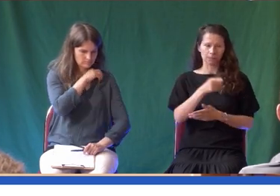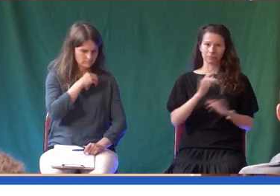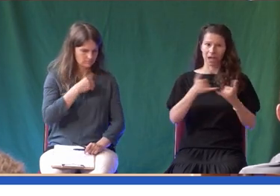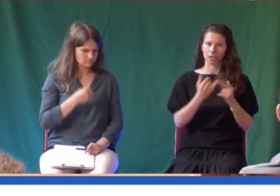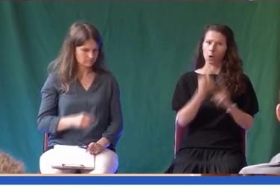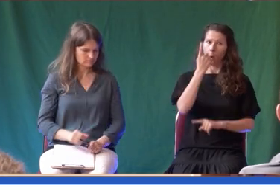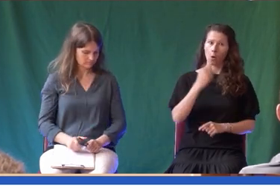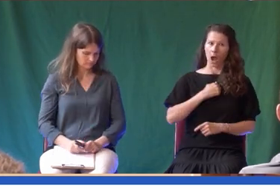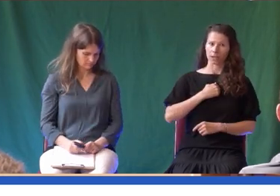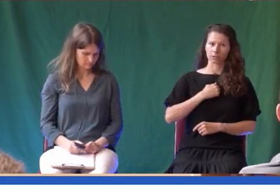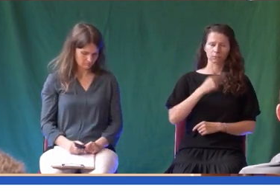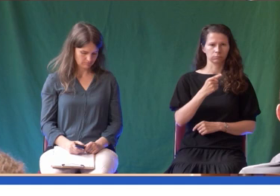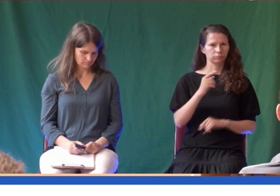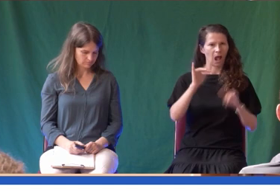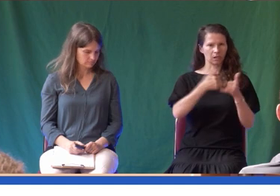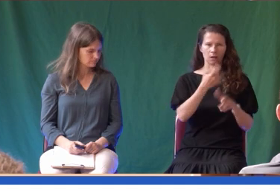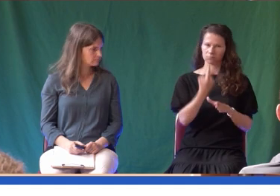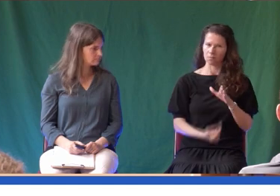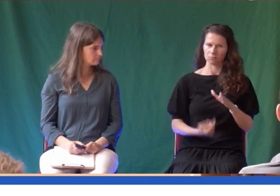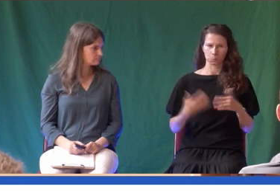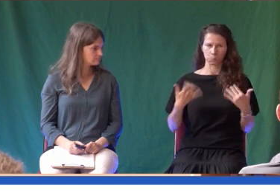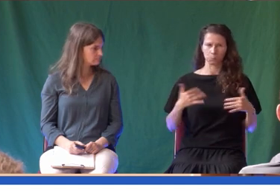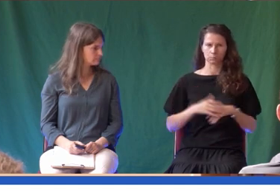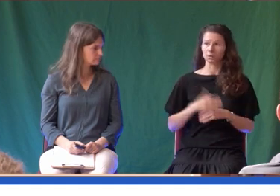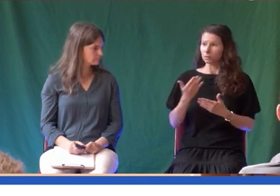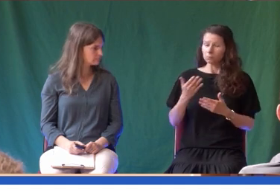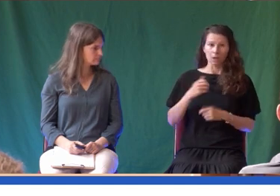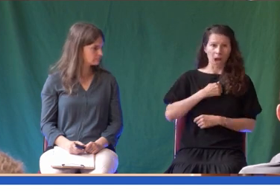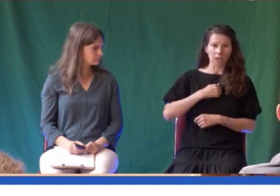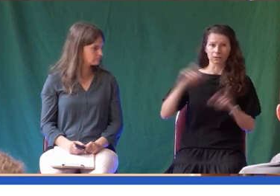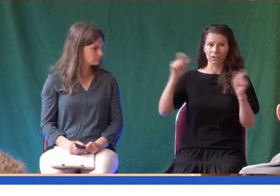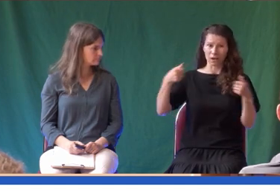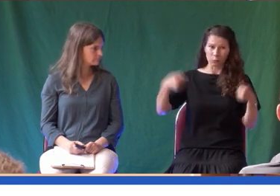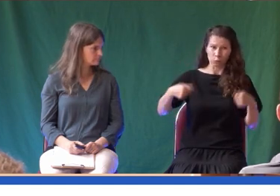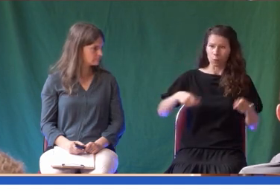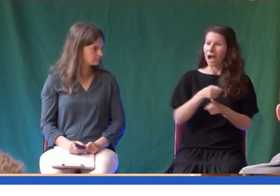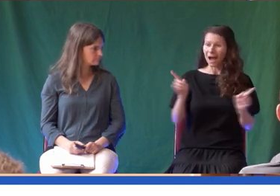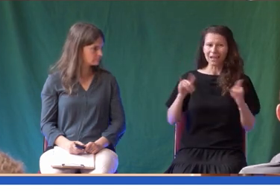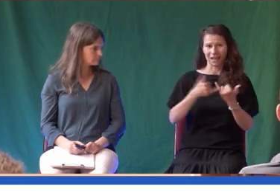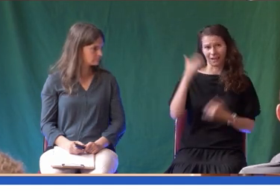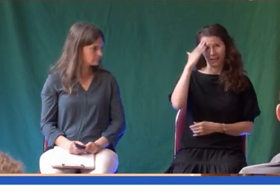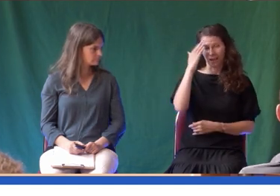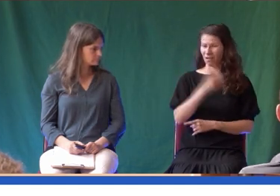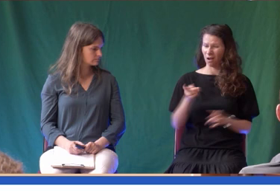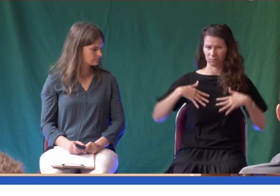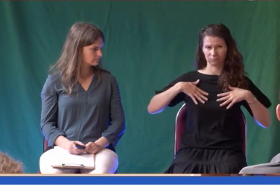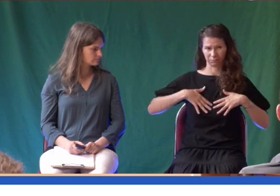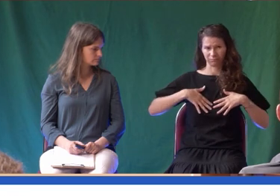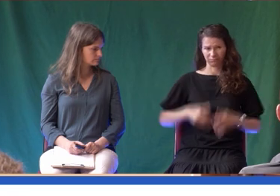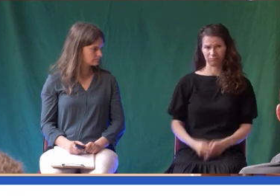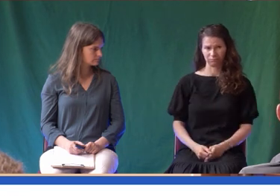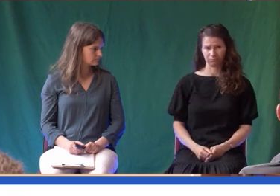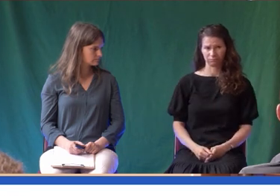versagen diese Angst und diesen gesellschaftlichen Druck den kennen alle Eltern und verinnerlichen ihn